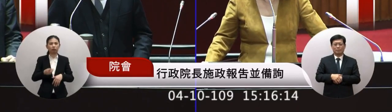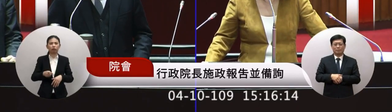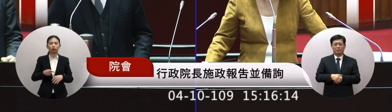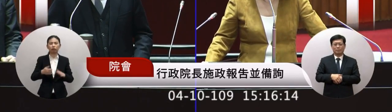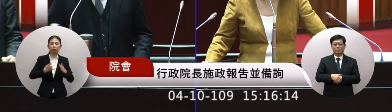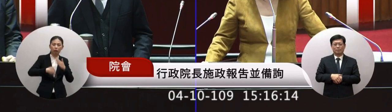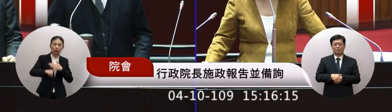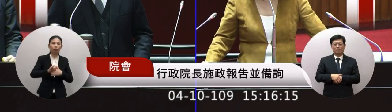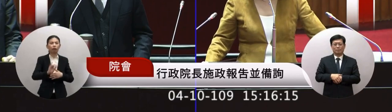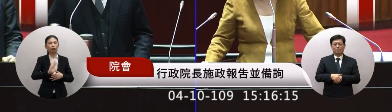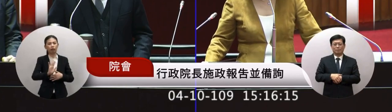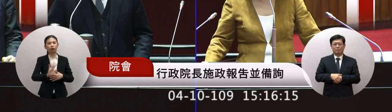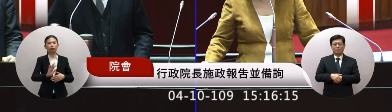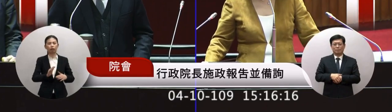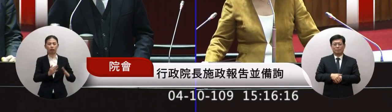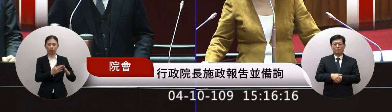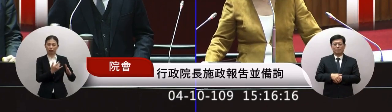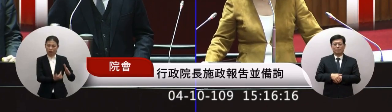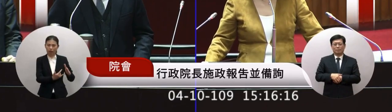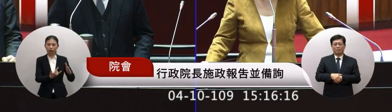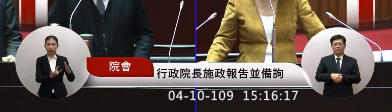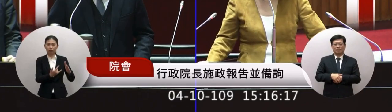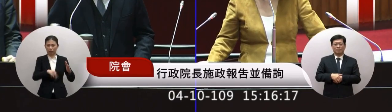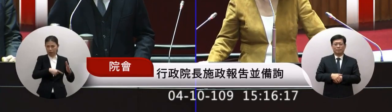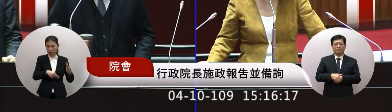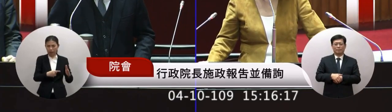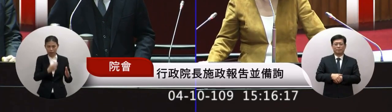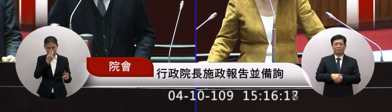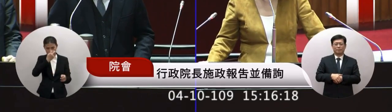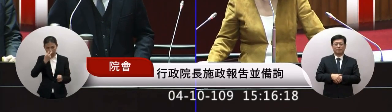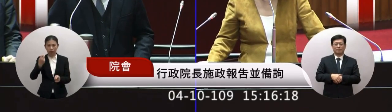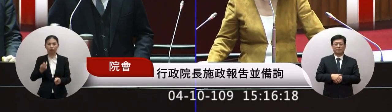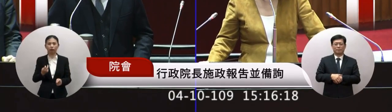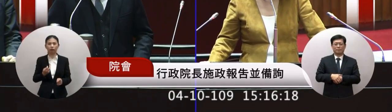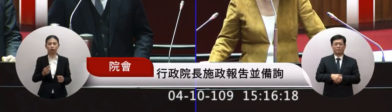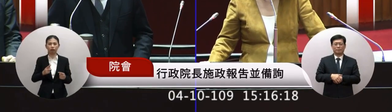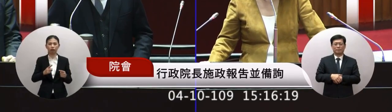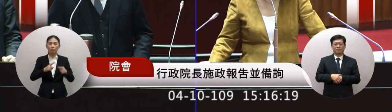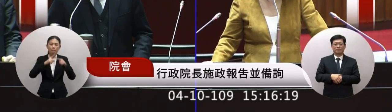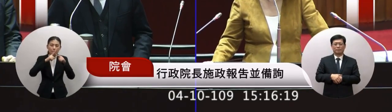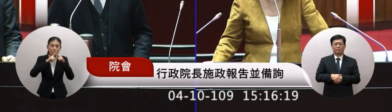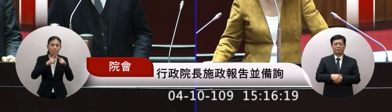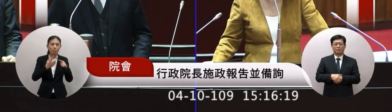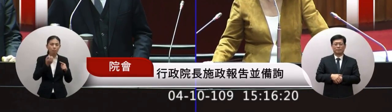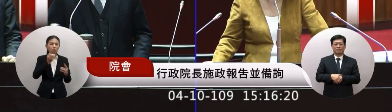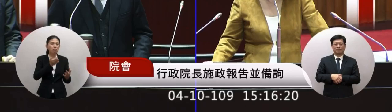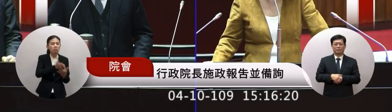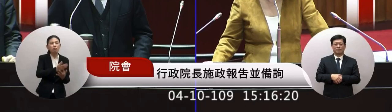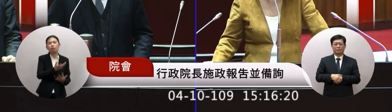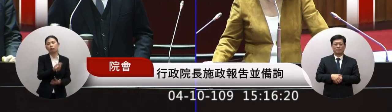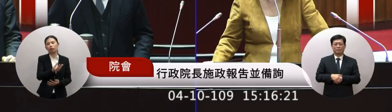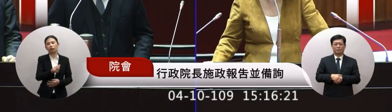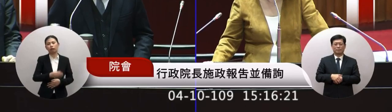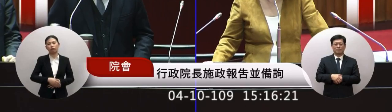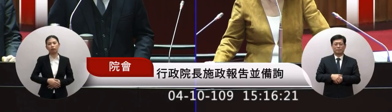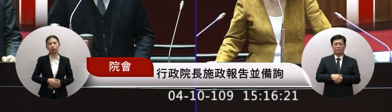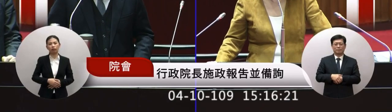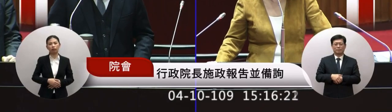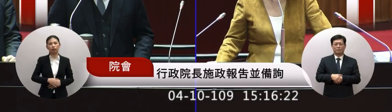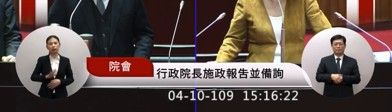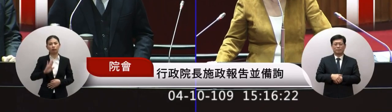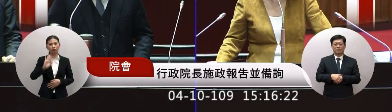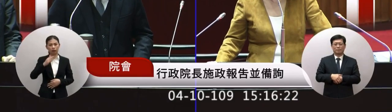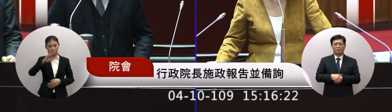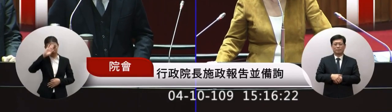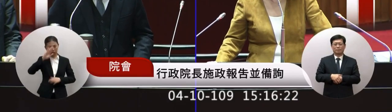口，而对于民众也没有说有侵犯隐私的作为。不过，我们对于防